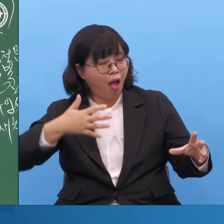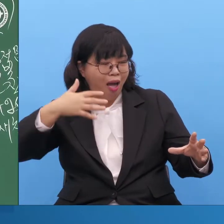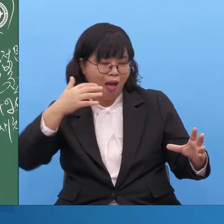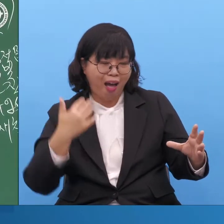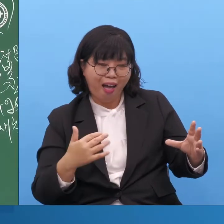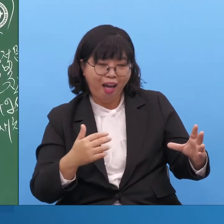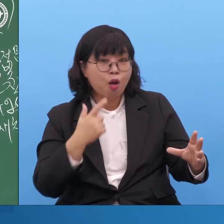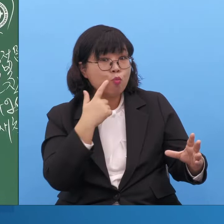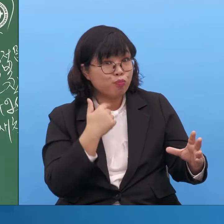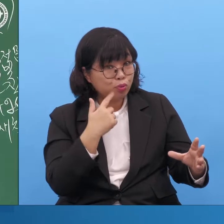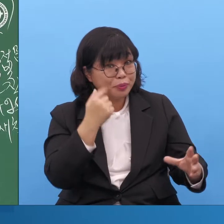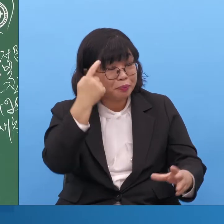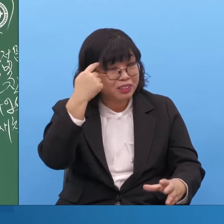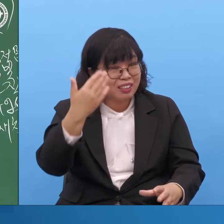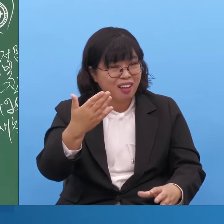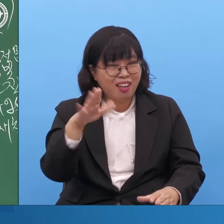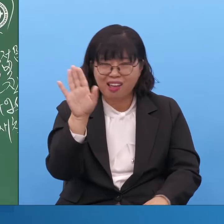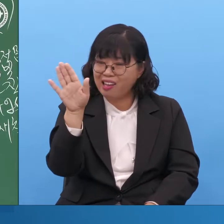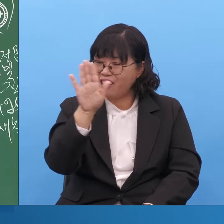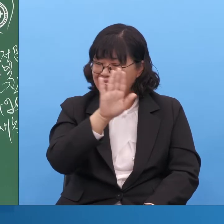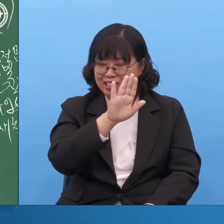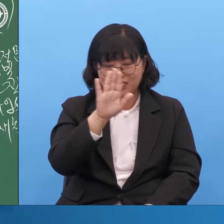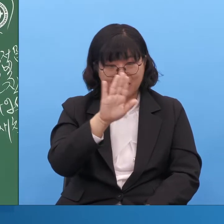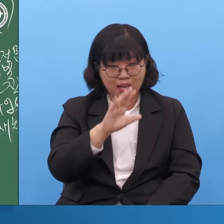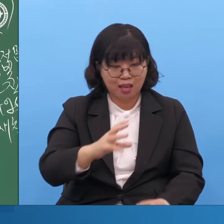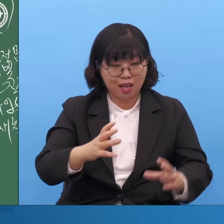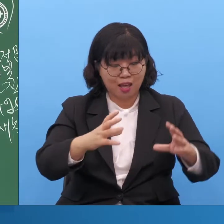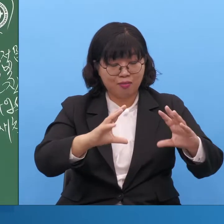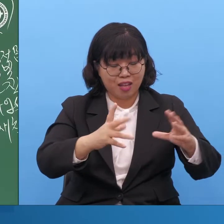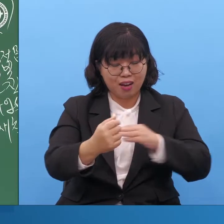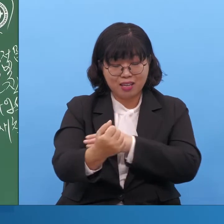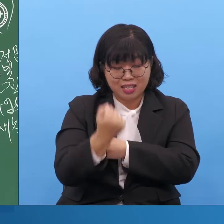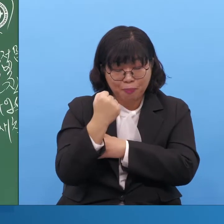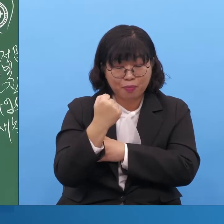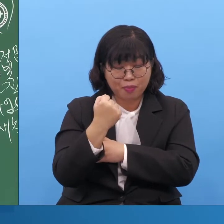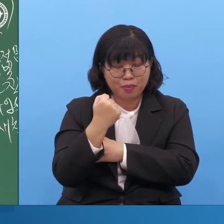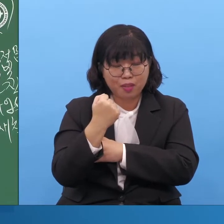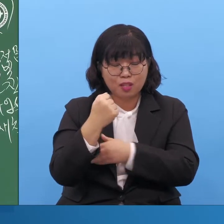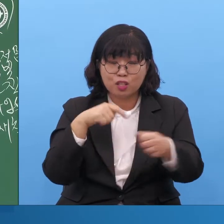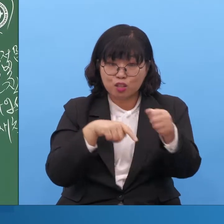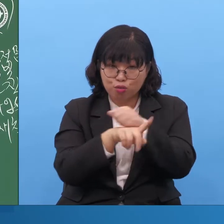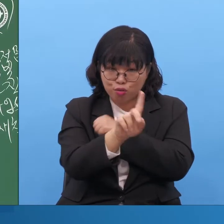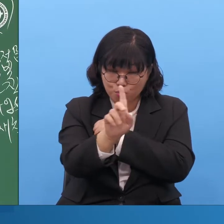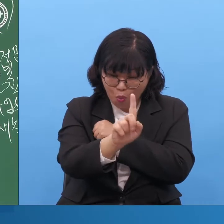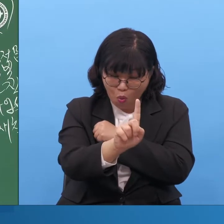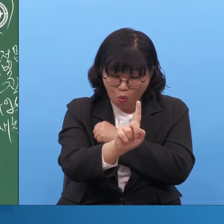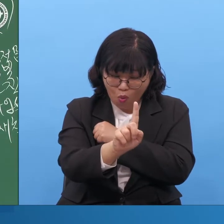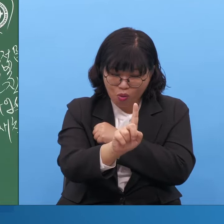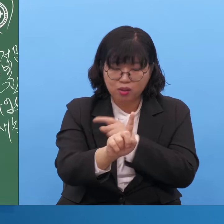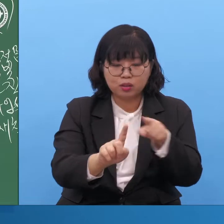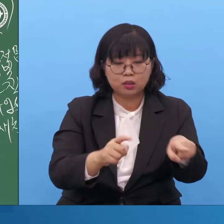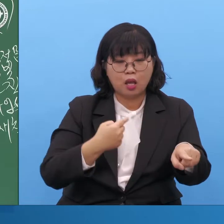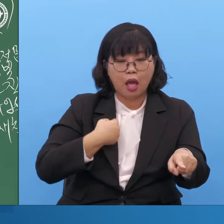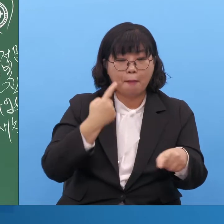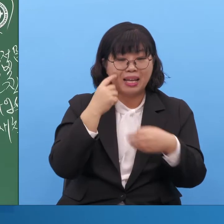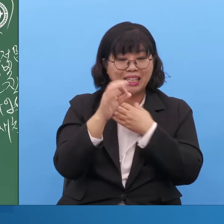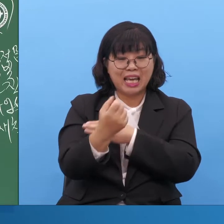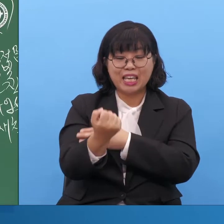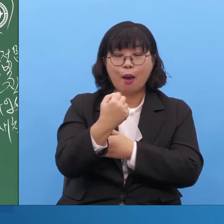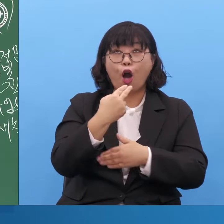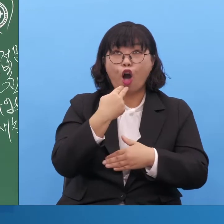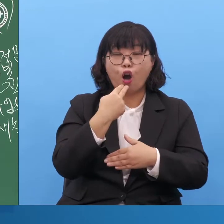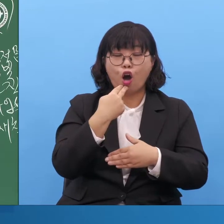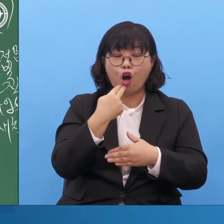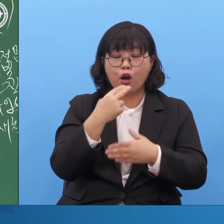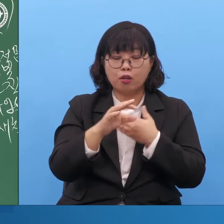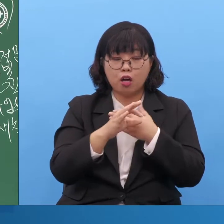anxious. 정복하지 못하면 죽어요. If 그렇게 powerful 생각해요. nations don't 사실입니다. conquer, they think they're going to die, and that's a fact as well. 그게 약소국 그 밑에